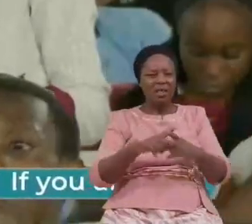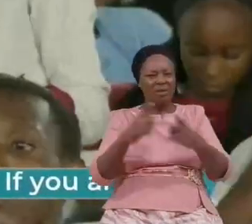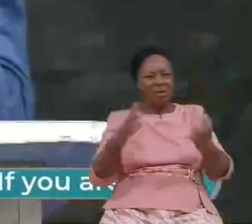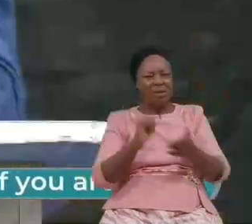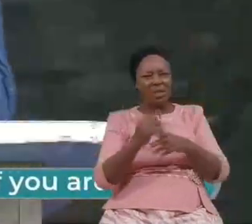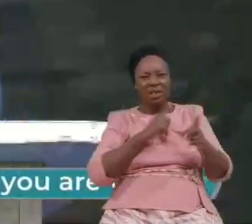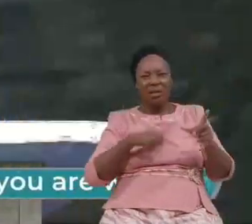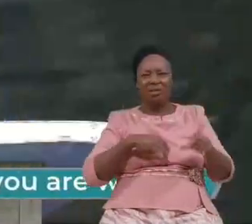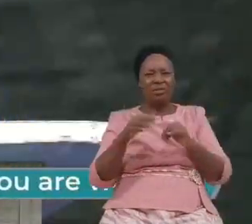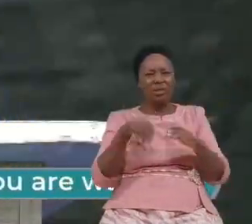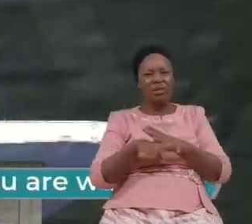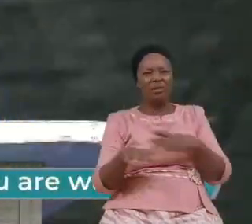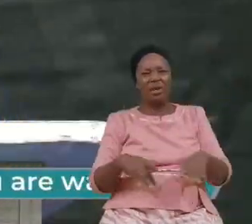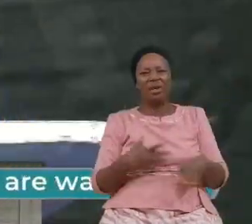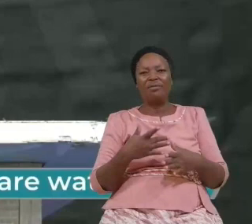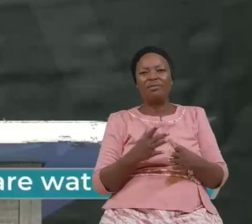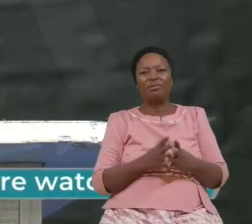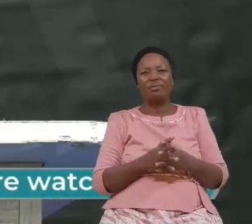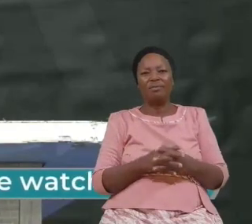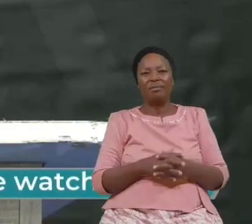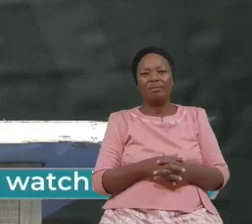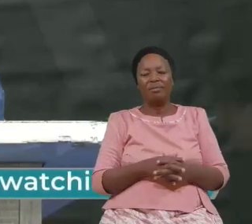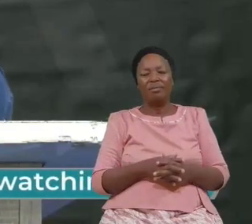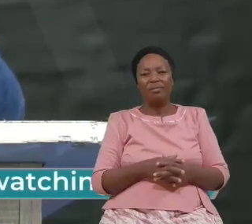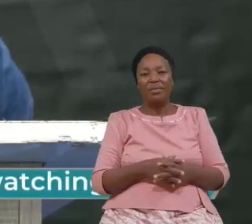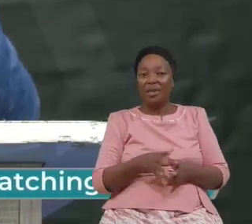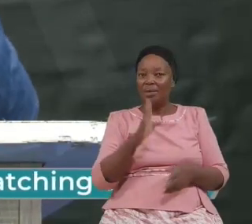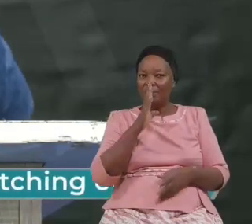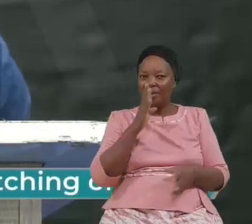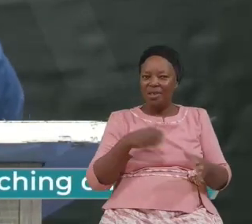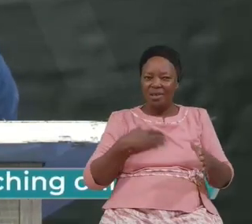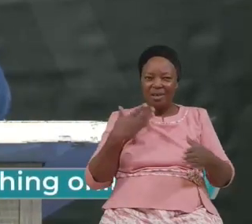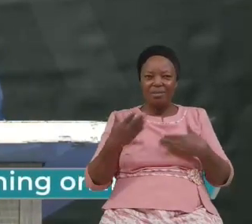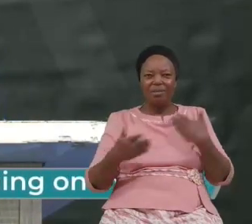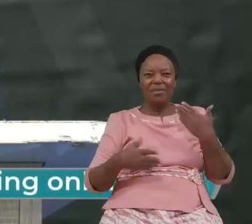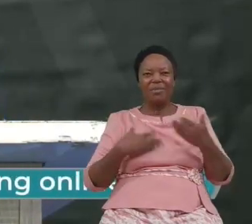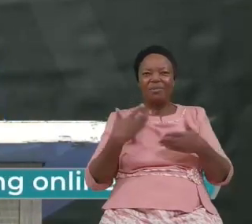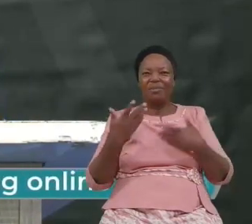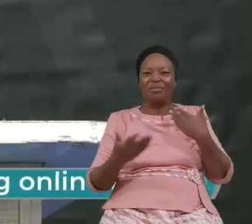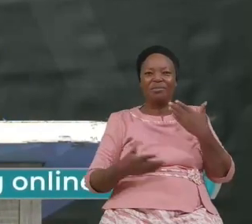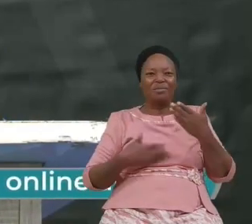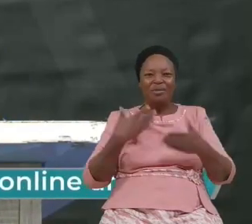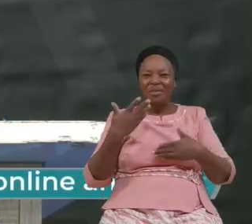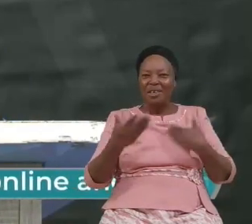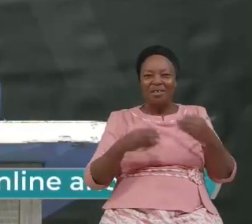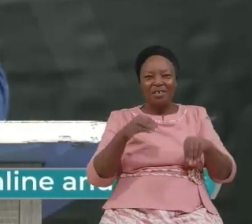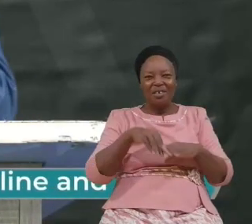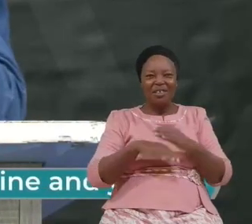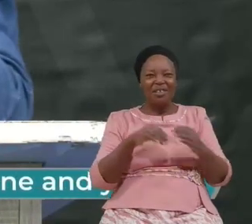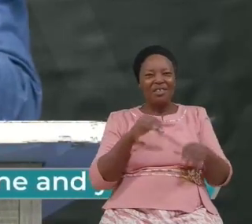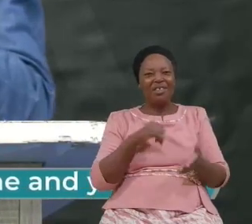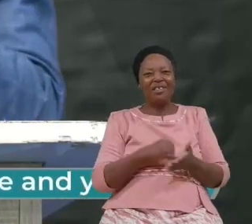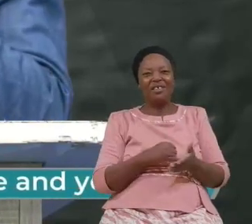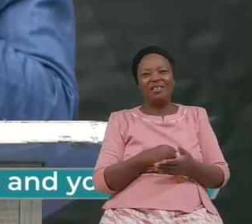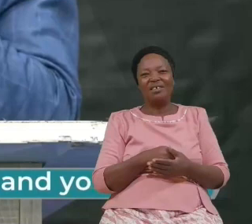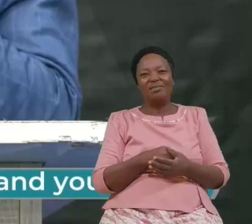dans ta vie sois heureux réjou toi en lui